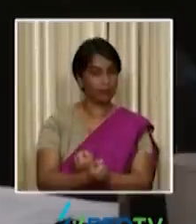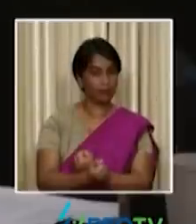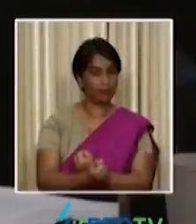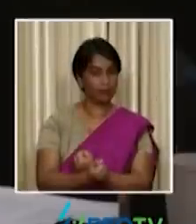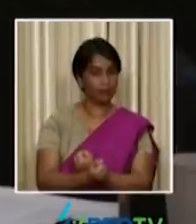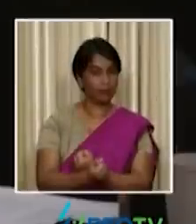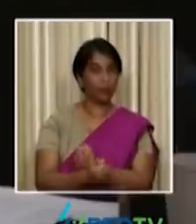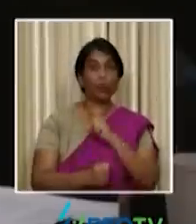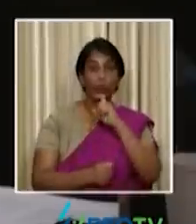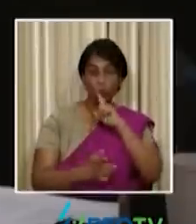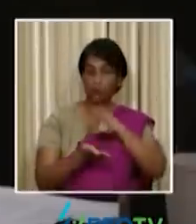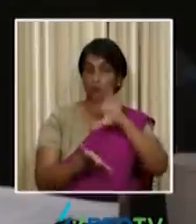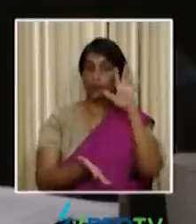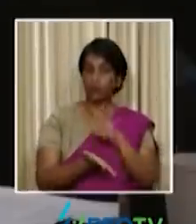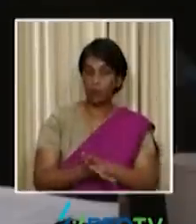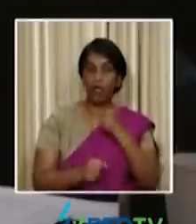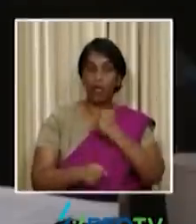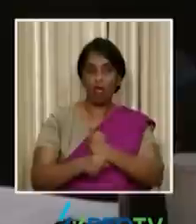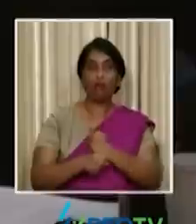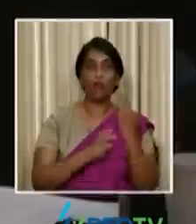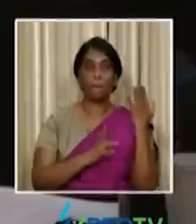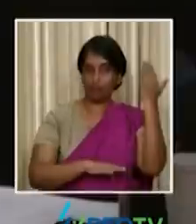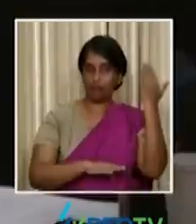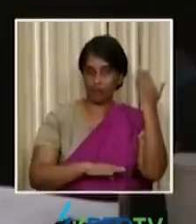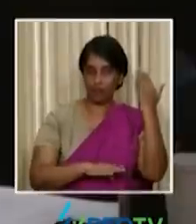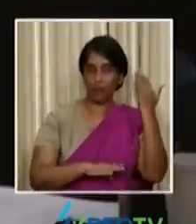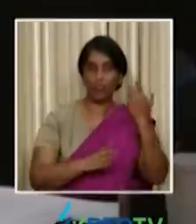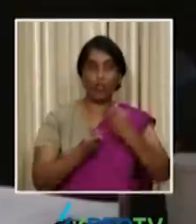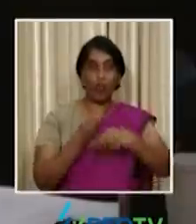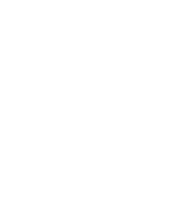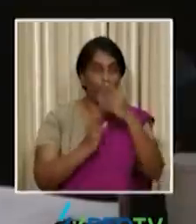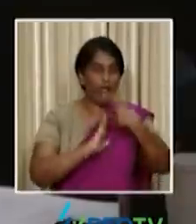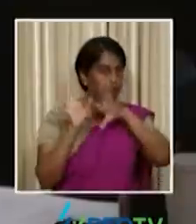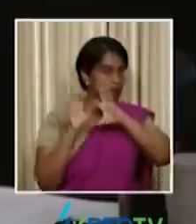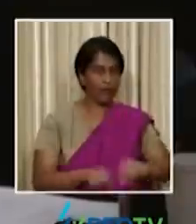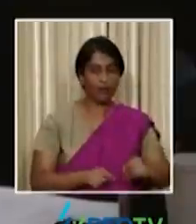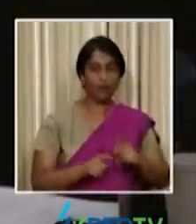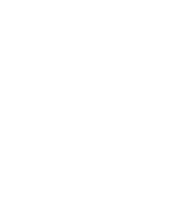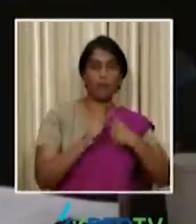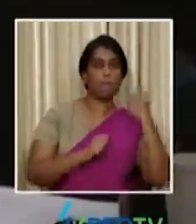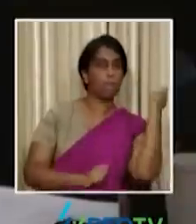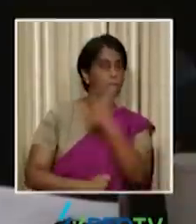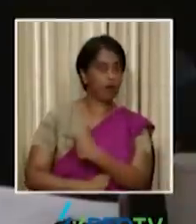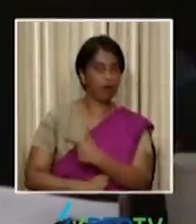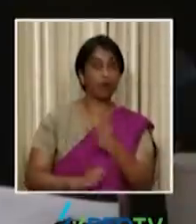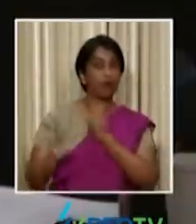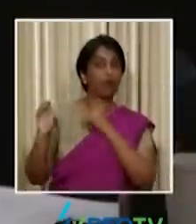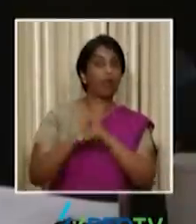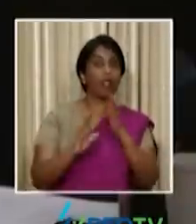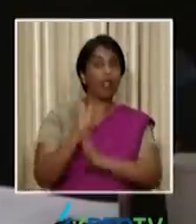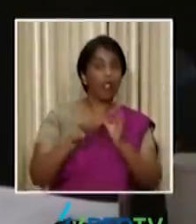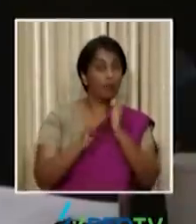බැඳපු අධිකරණින් තීන්දුව කෙනෙක් ආණ්ඩු පක්ෂ ප්‍රධාන සංවිධායකයට කටයුතු කරනවා. පොහොර රැටයක් ලංකාවට ගෙනාවේ නැහැ. හැබැයි භාණ්ඩාගාරේ සල්ලි ගෙව්වා. ඒකට මැදිහත් වෙච්ච